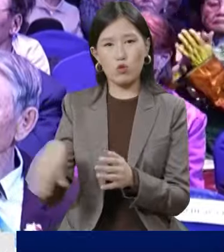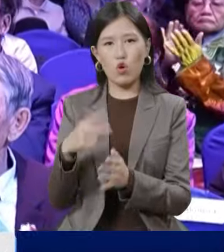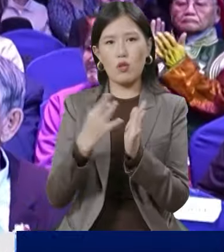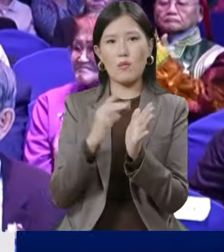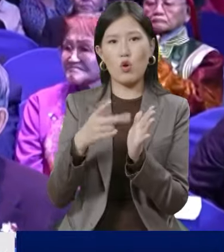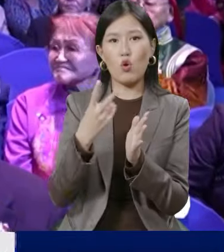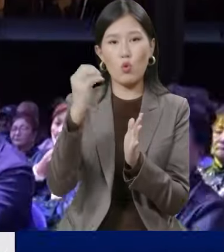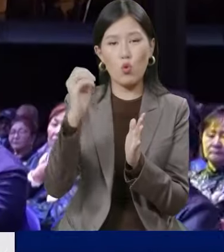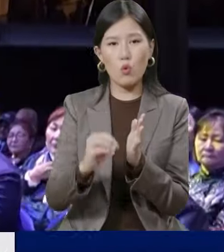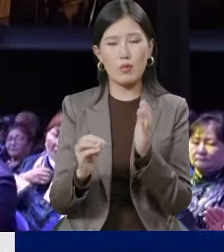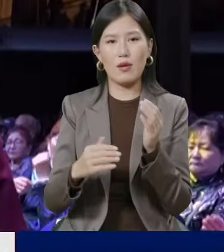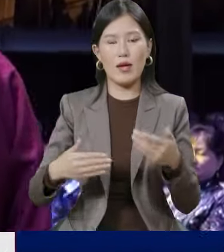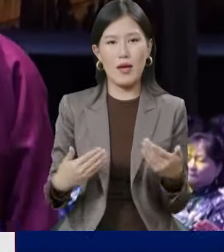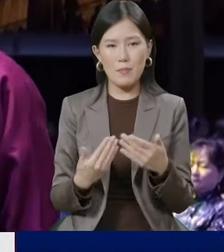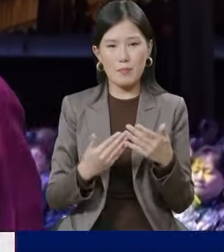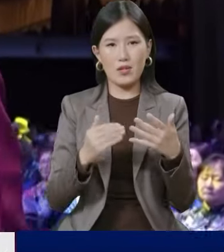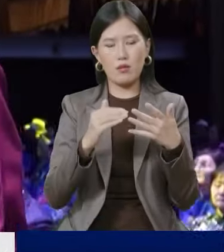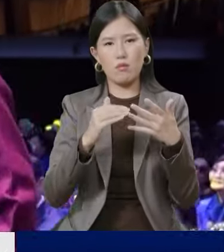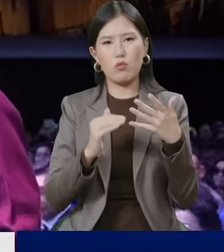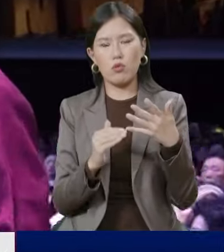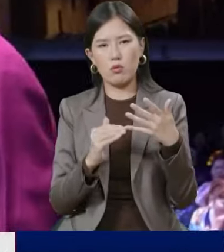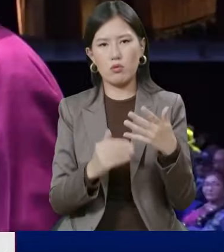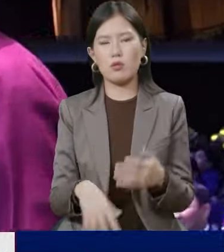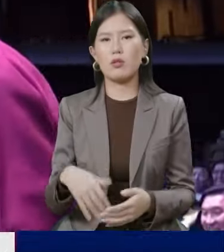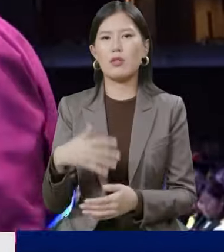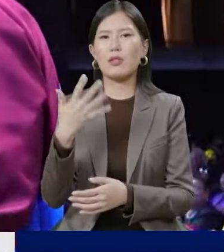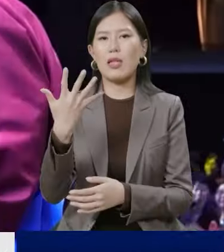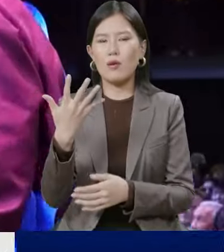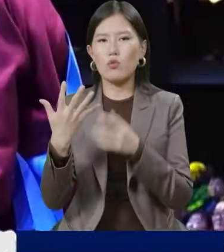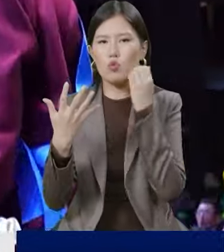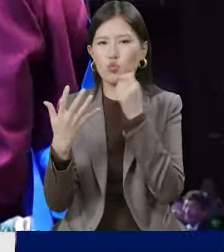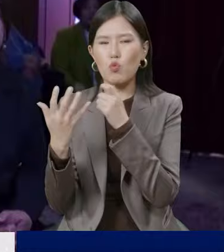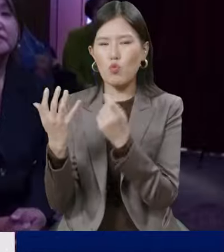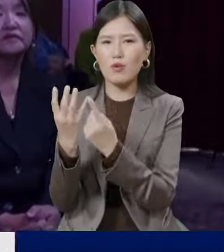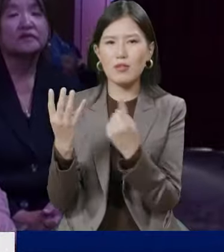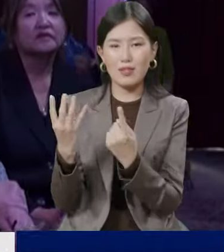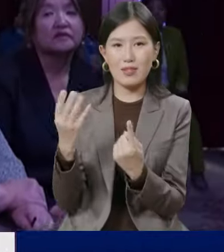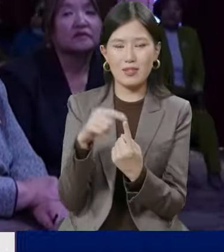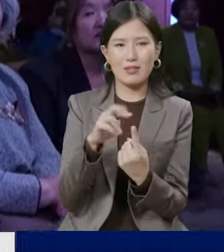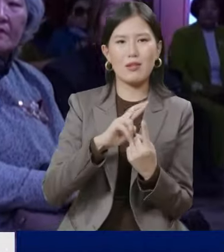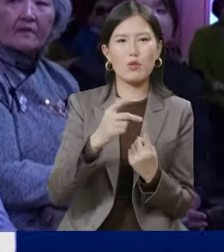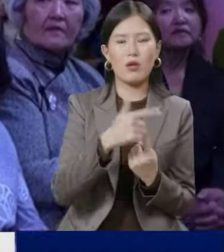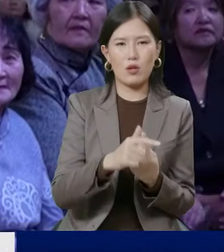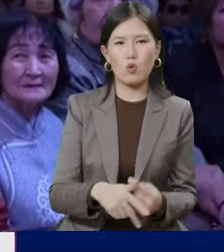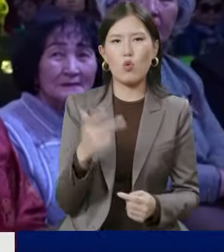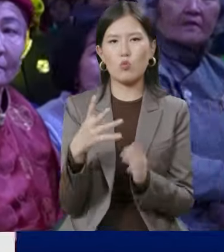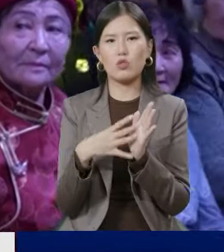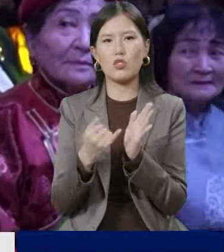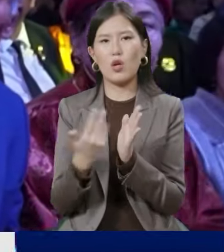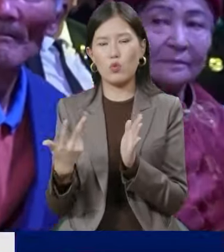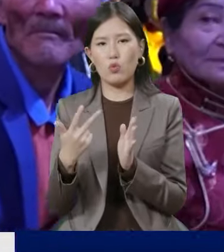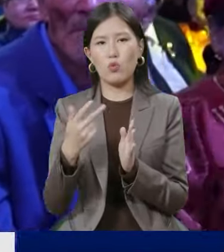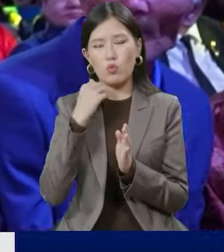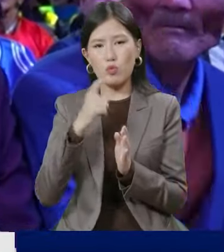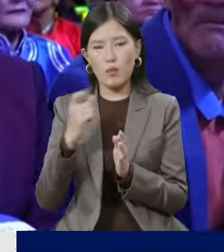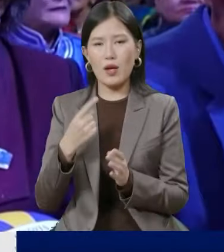баталгаажих төвшнгөөс доогуур орлоготой. 5 Ахмад дутмын нэг нь ялгарлан гадуур халтанд өртдөг. 3963 Ахмад ганц бие харж хандах